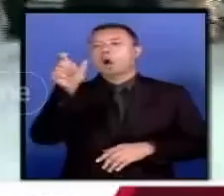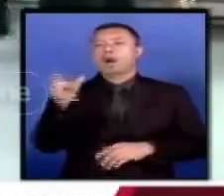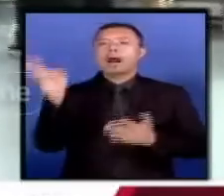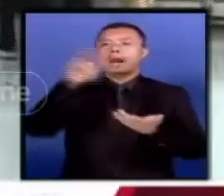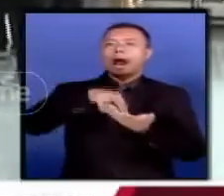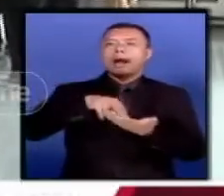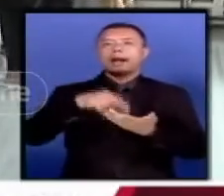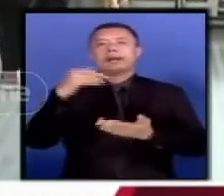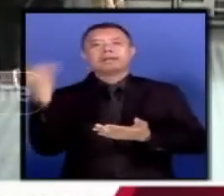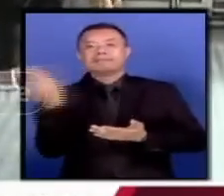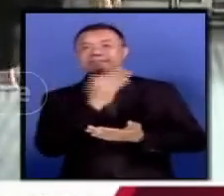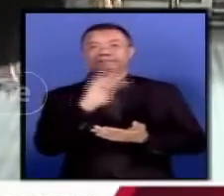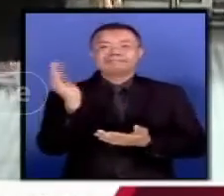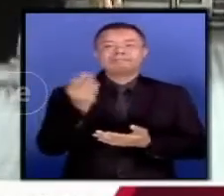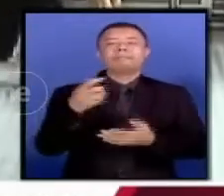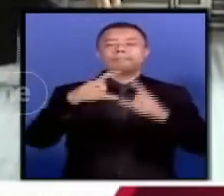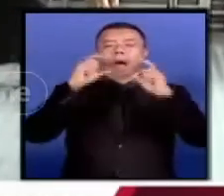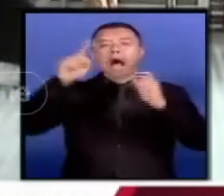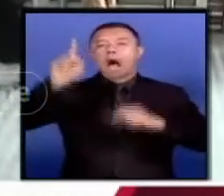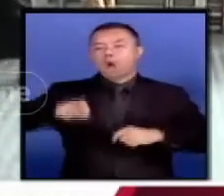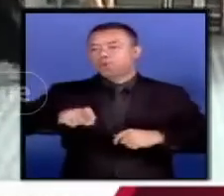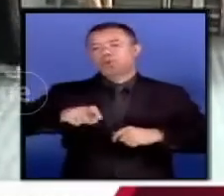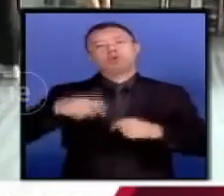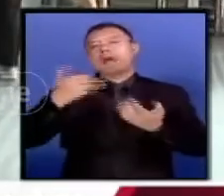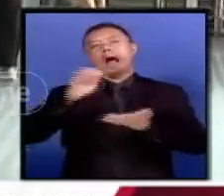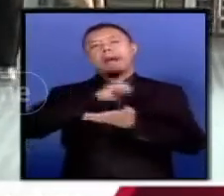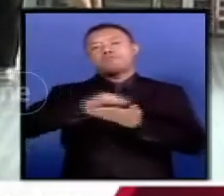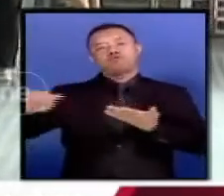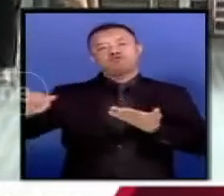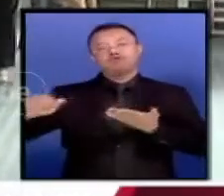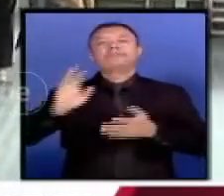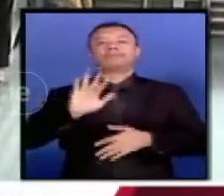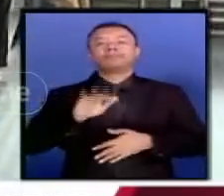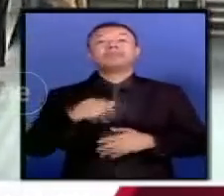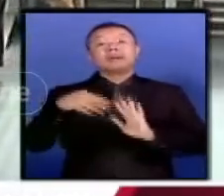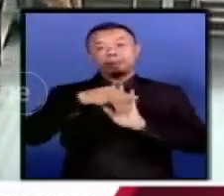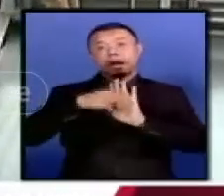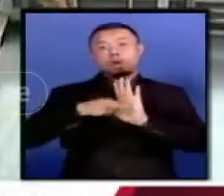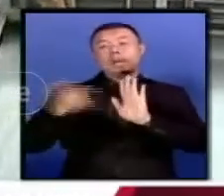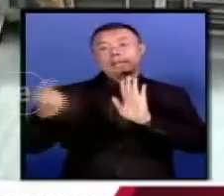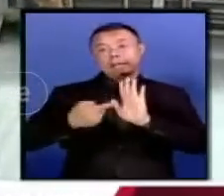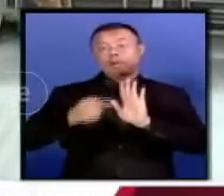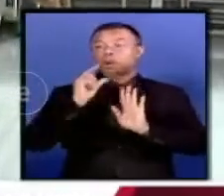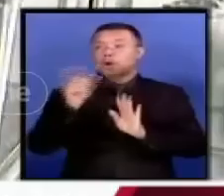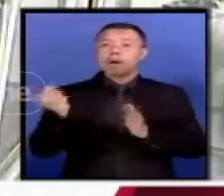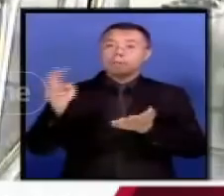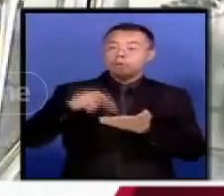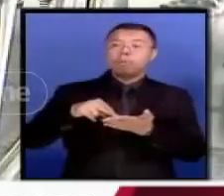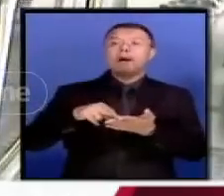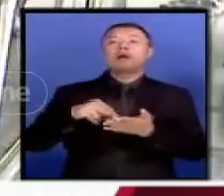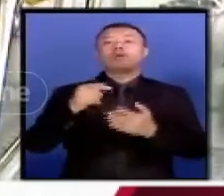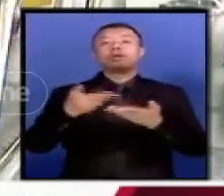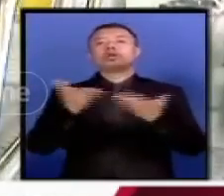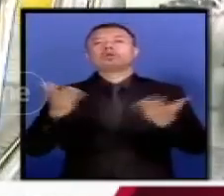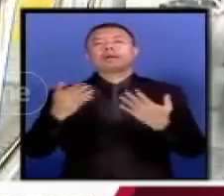menggunakan masker di seluruh transportasi ataupun angkutan umum. Nah, memang ketentuan ini hanya berlaku bagi para penumpang yang sedang dalam